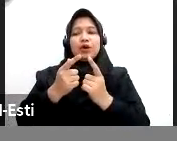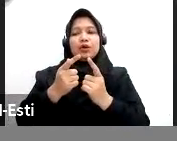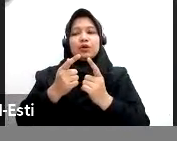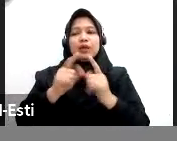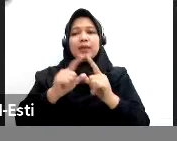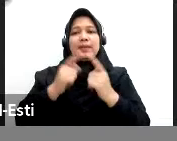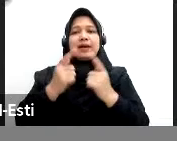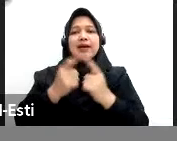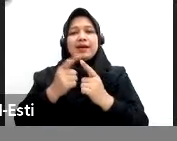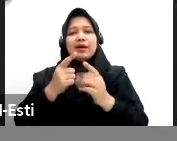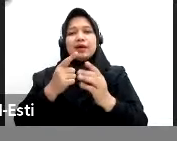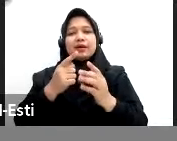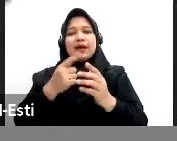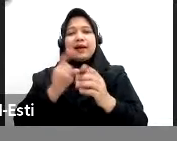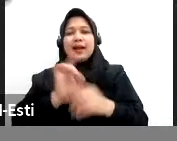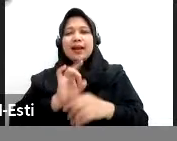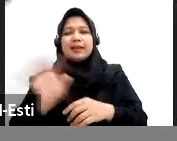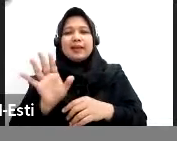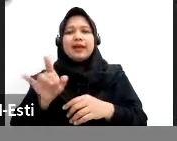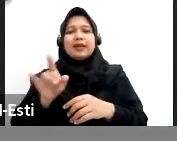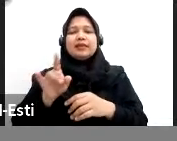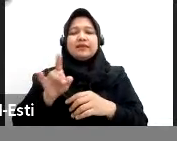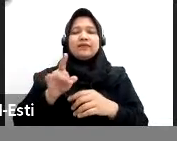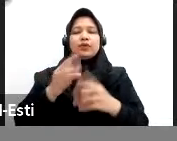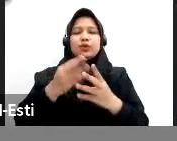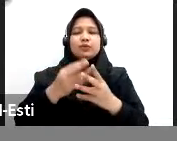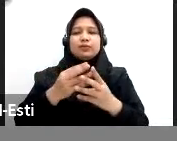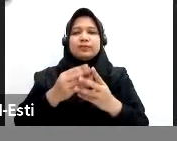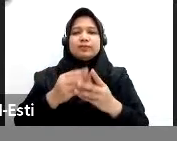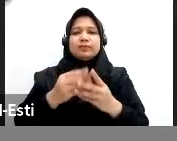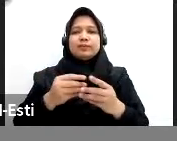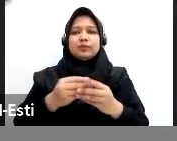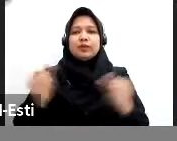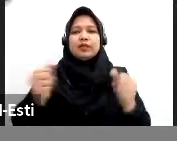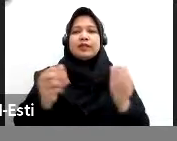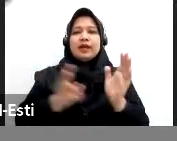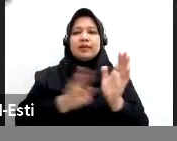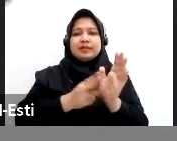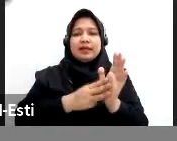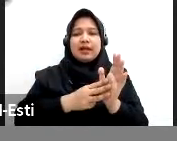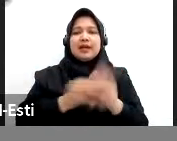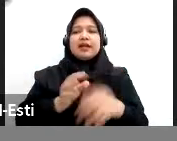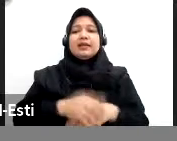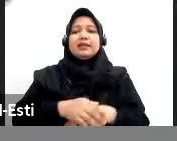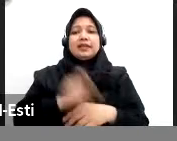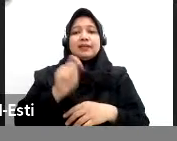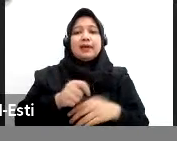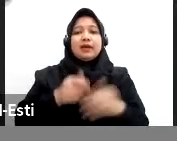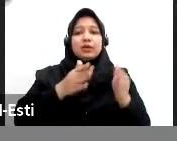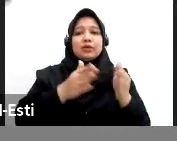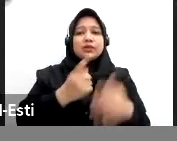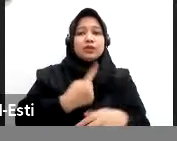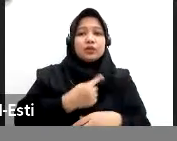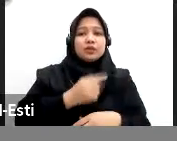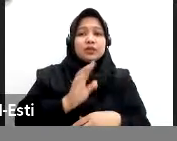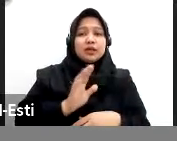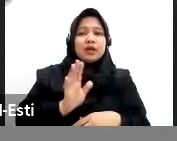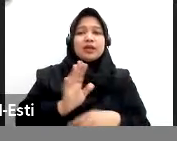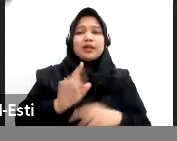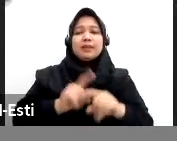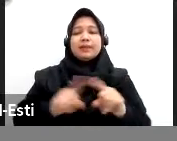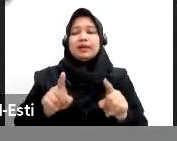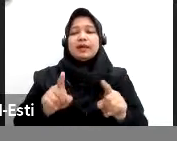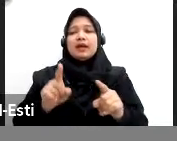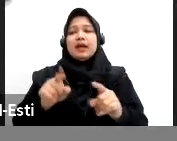gitu ya jadi tidak lembaga India jadi dia tidak hanya digunakan di sektor privat tapi setiap tahun 2011 kemudian digunakan